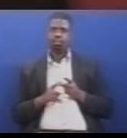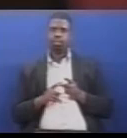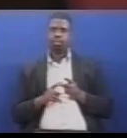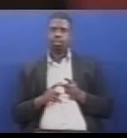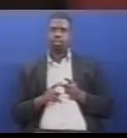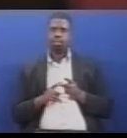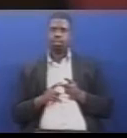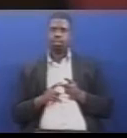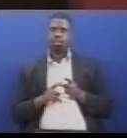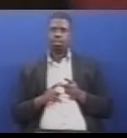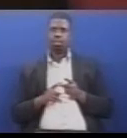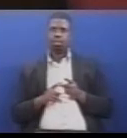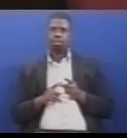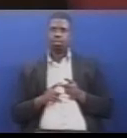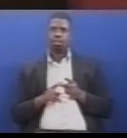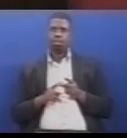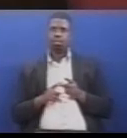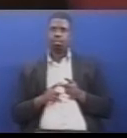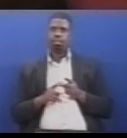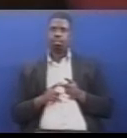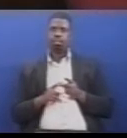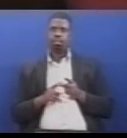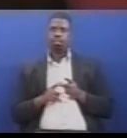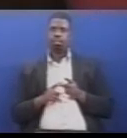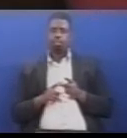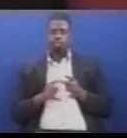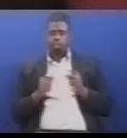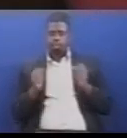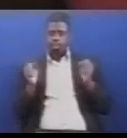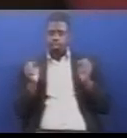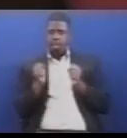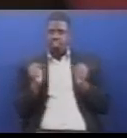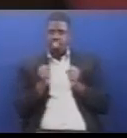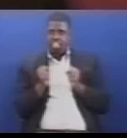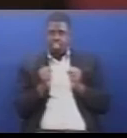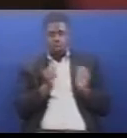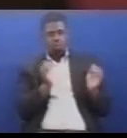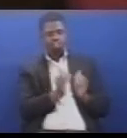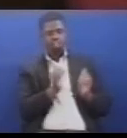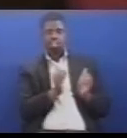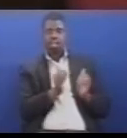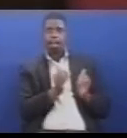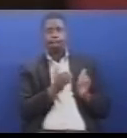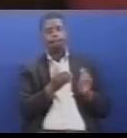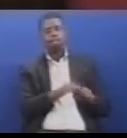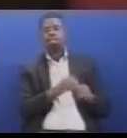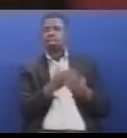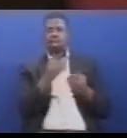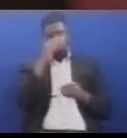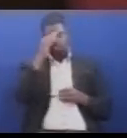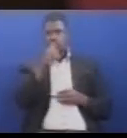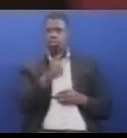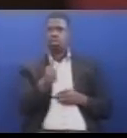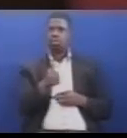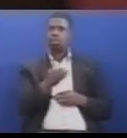hakuna majokovu ya kuhifadhia maiti hata kwa askari wenyewe pale wanapofariki, kwa sababu wengine wanakaa